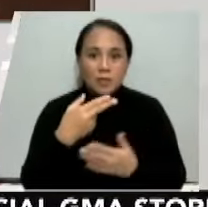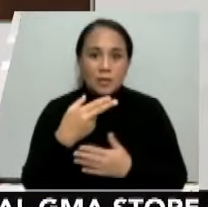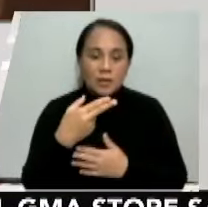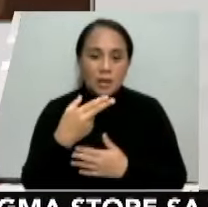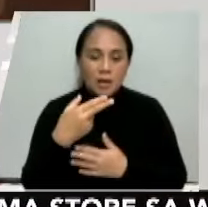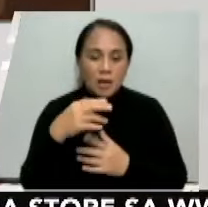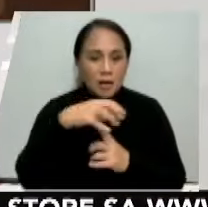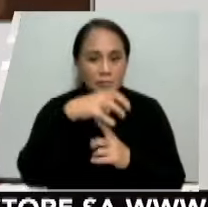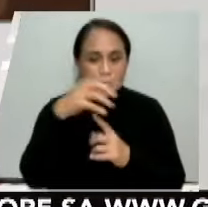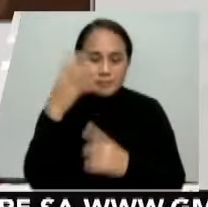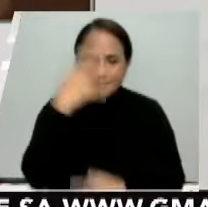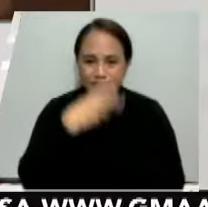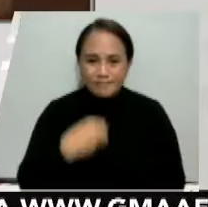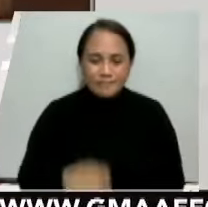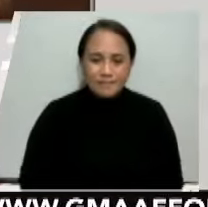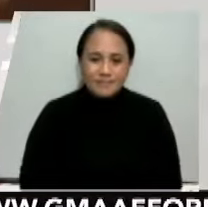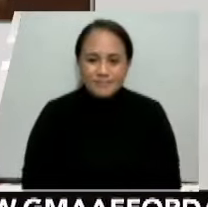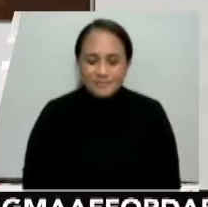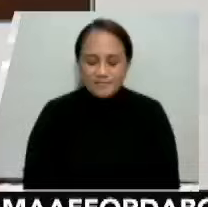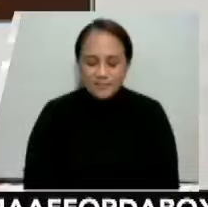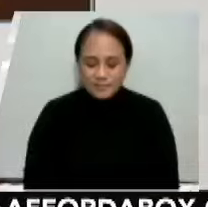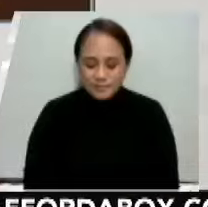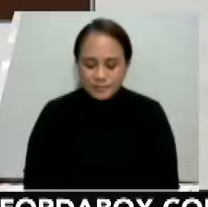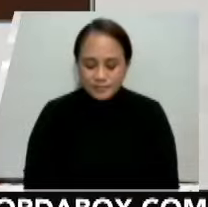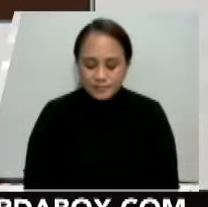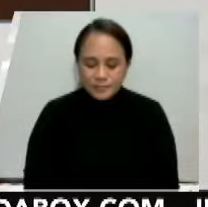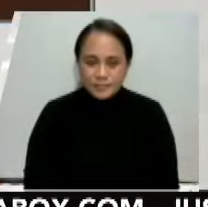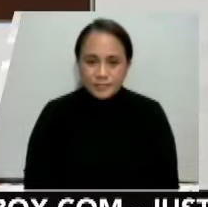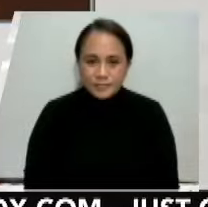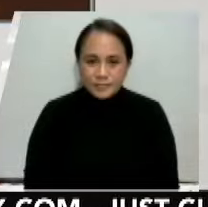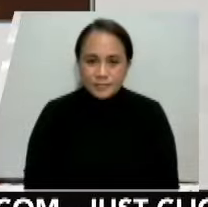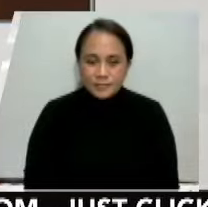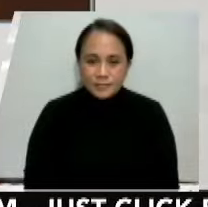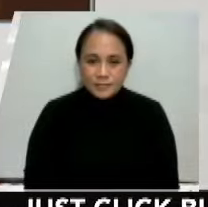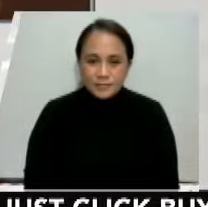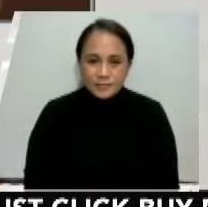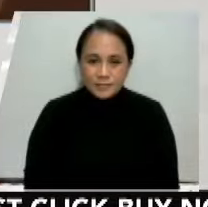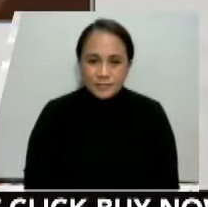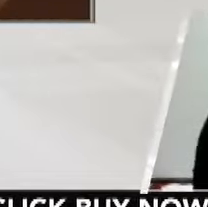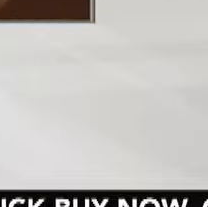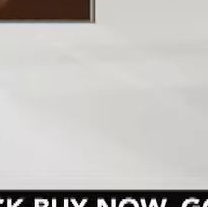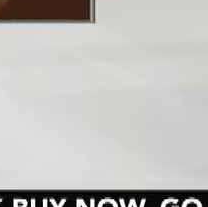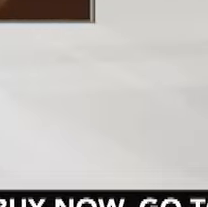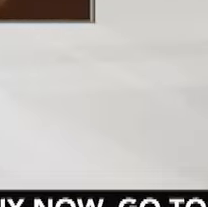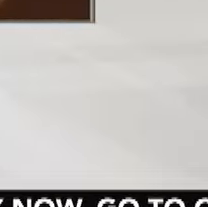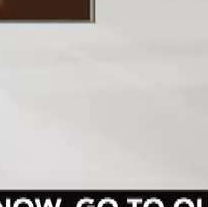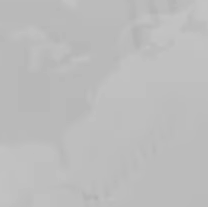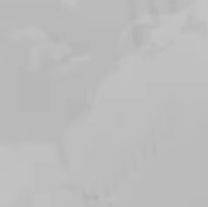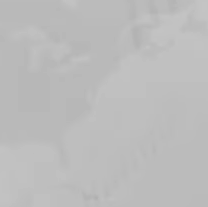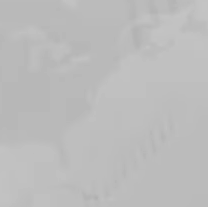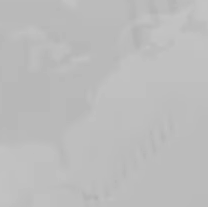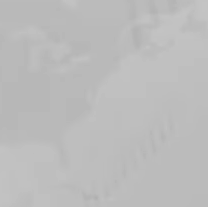Maraming salamat sa iyo, Jasmine Gabriel Galban ng GMA Regional TV 1 North Central Luzon.